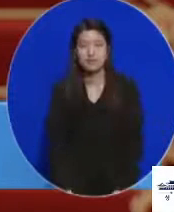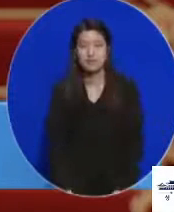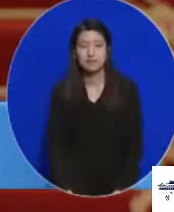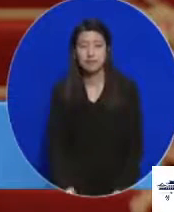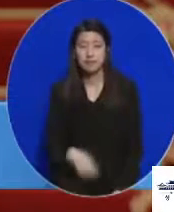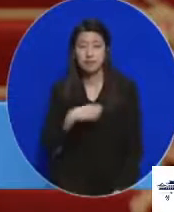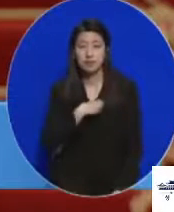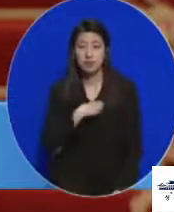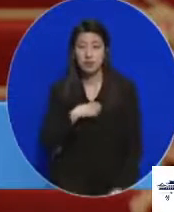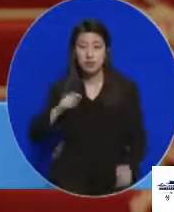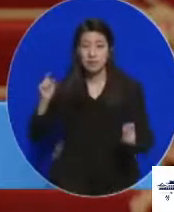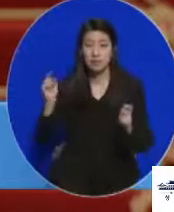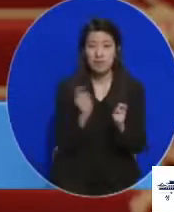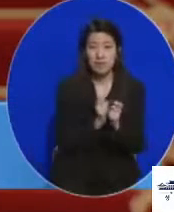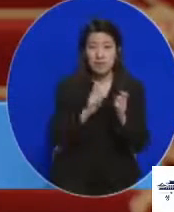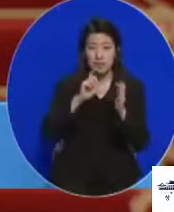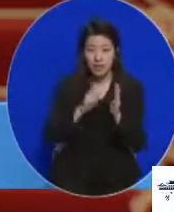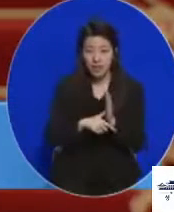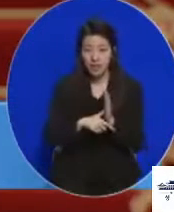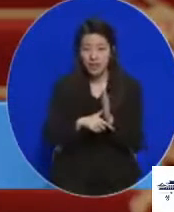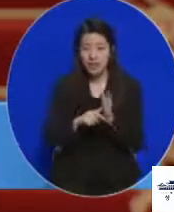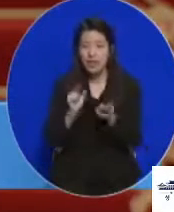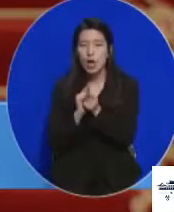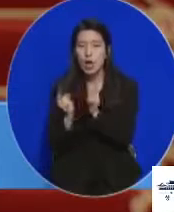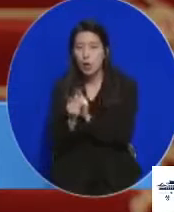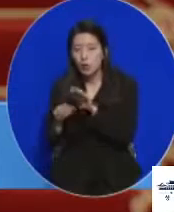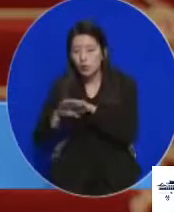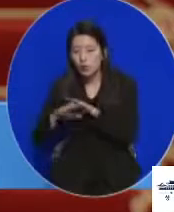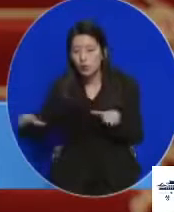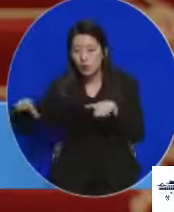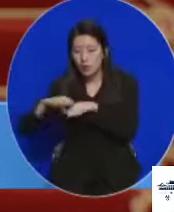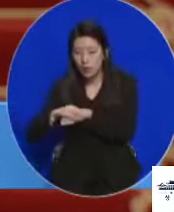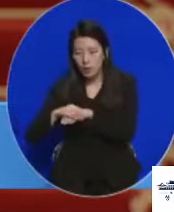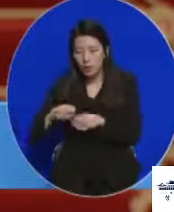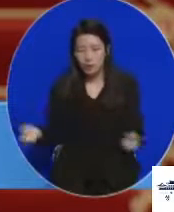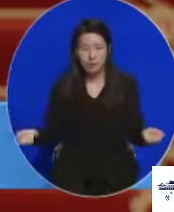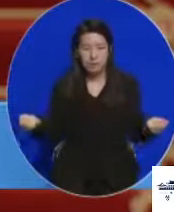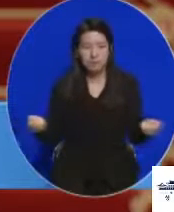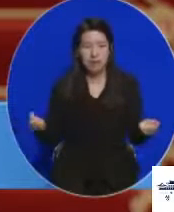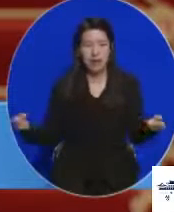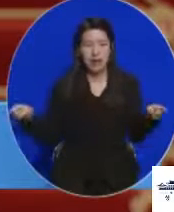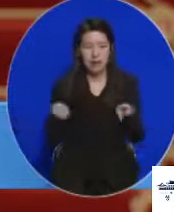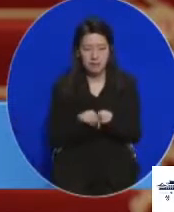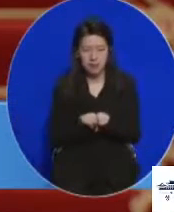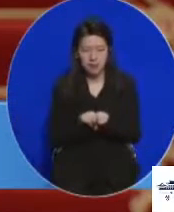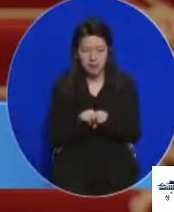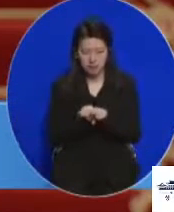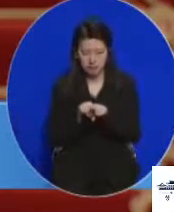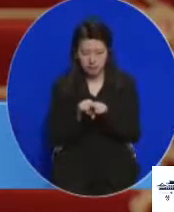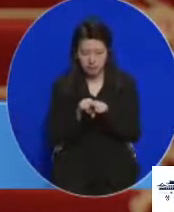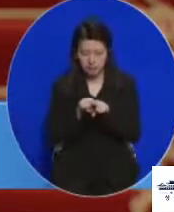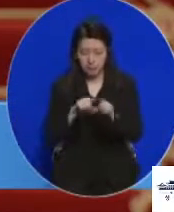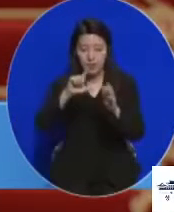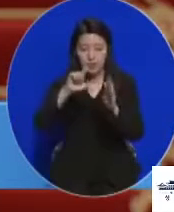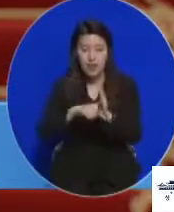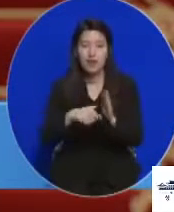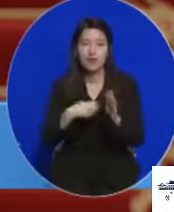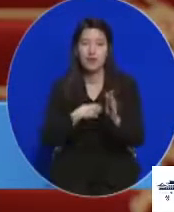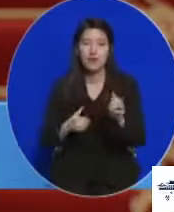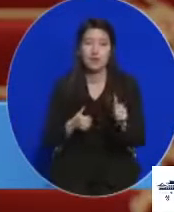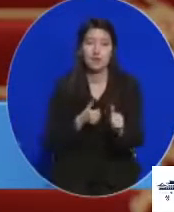위 길 수록 손에 손을 잡고 함께 가야 합니다 함께 위기에서 벗어나야